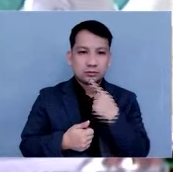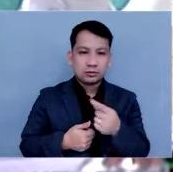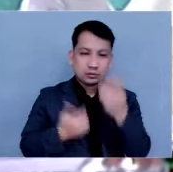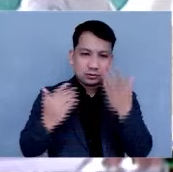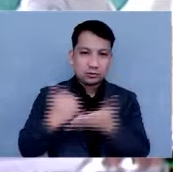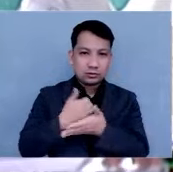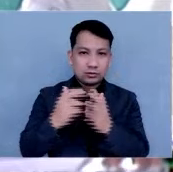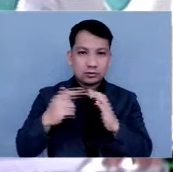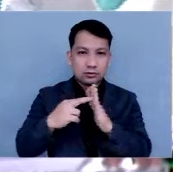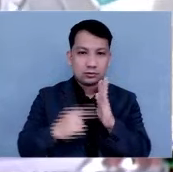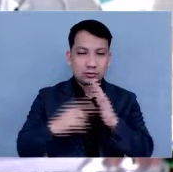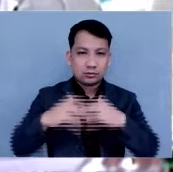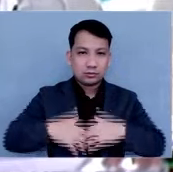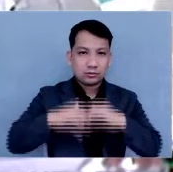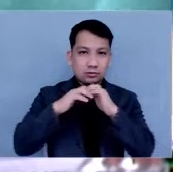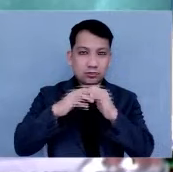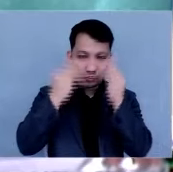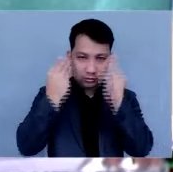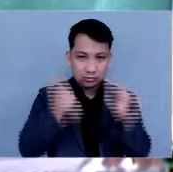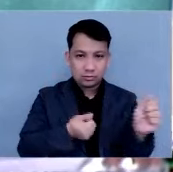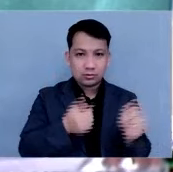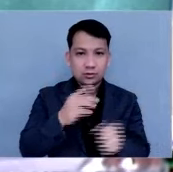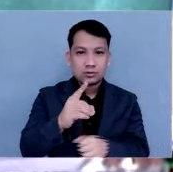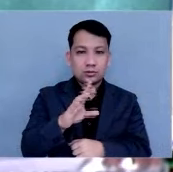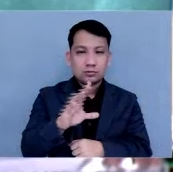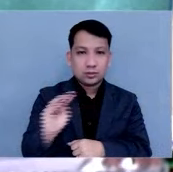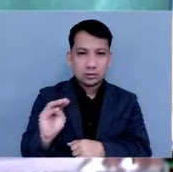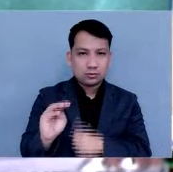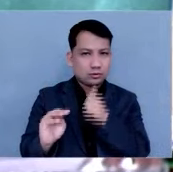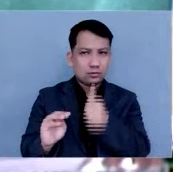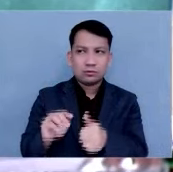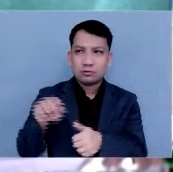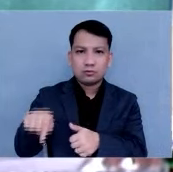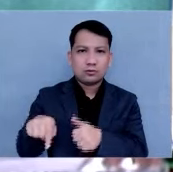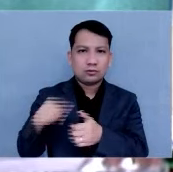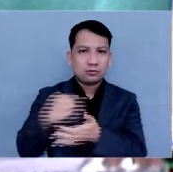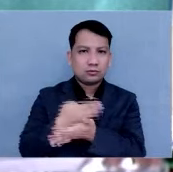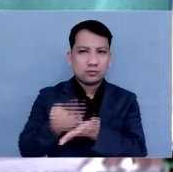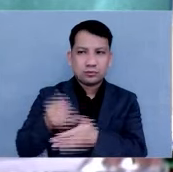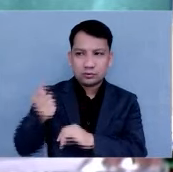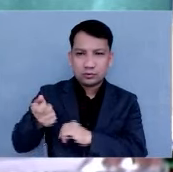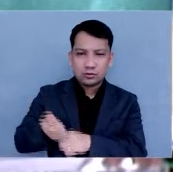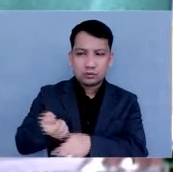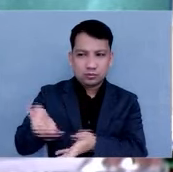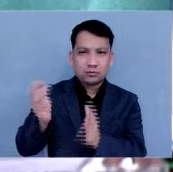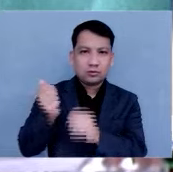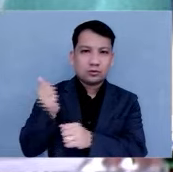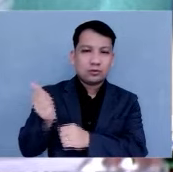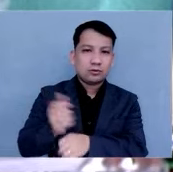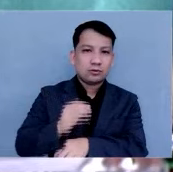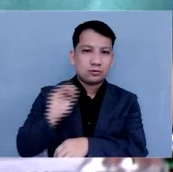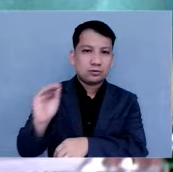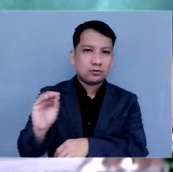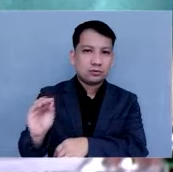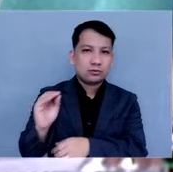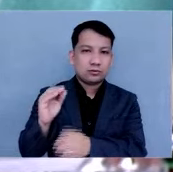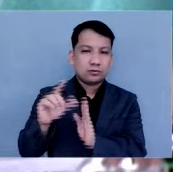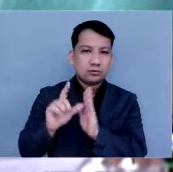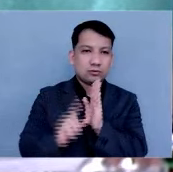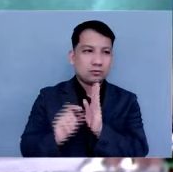nagawa ng batas a ng dbm Otherwise na tayong magud Kayo na lang gumawa ng sarili niyong batas doon